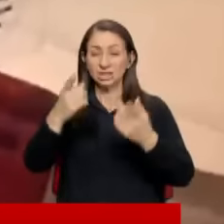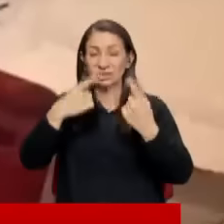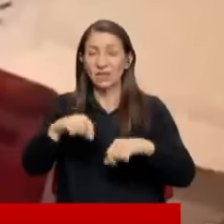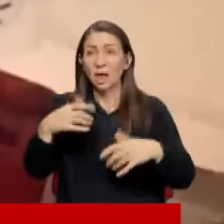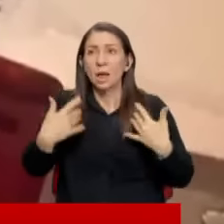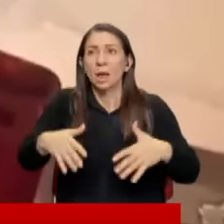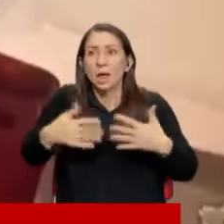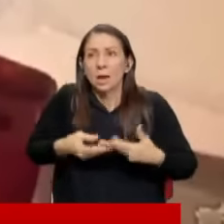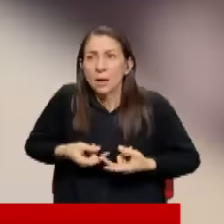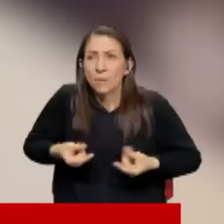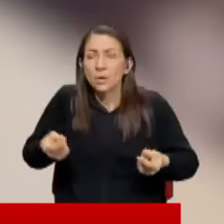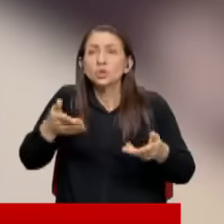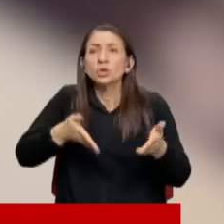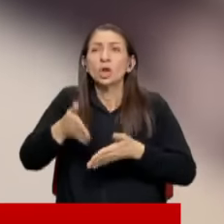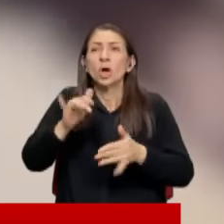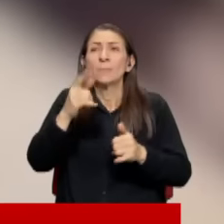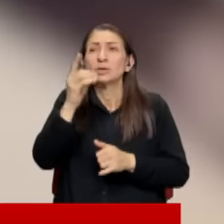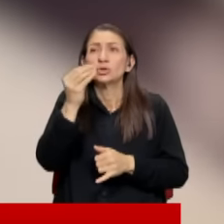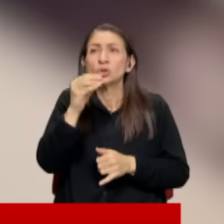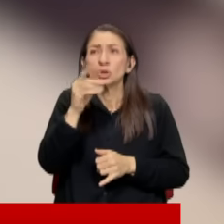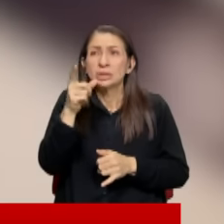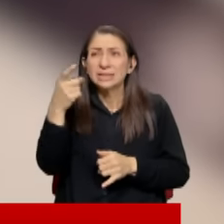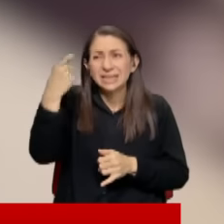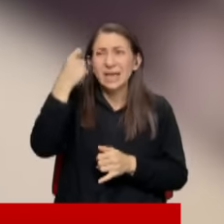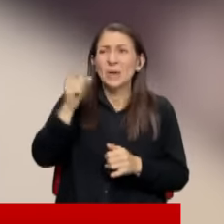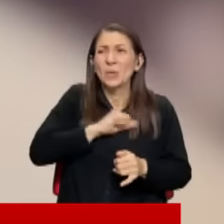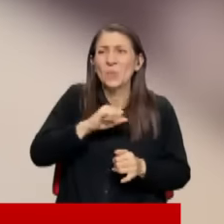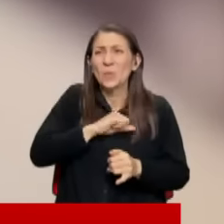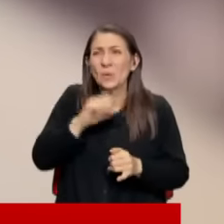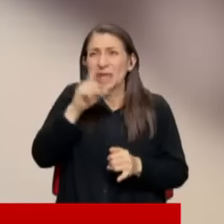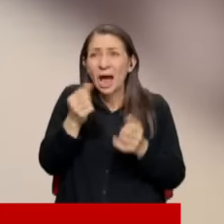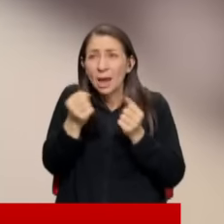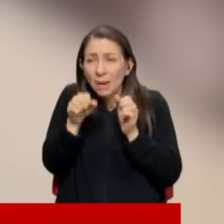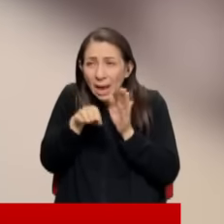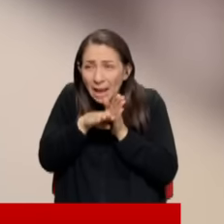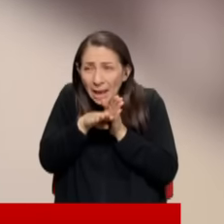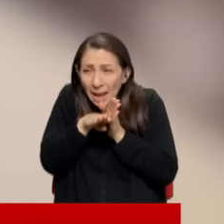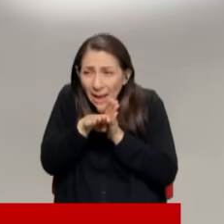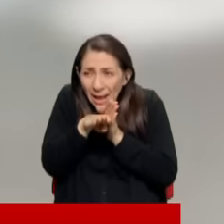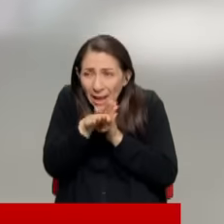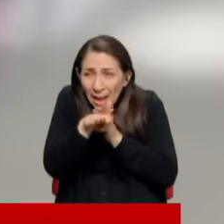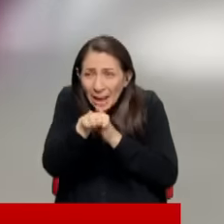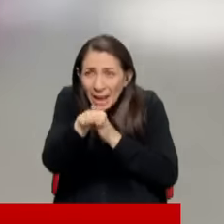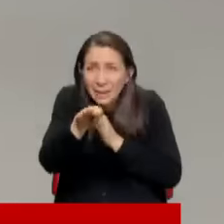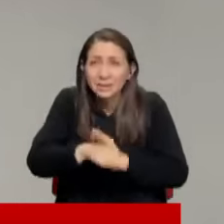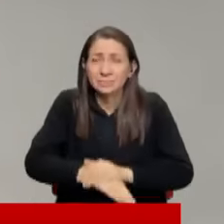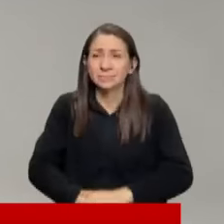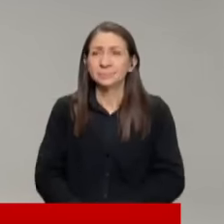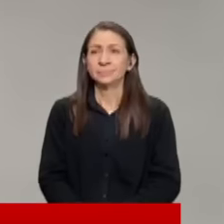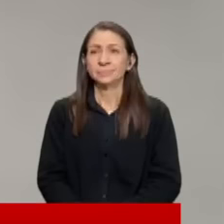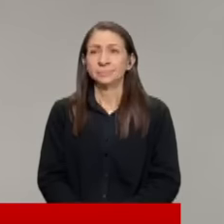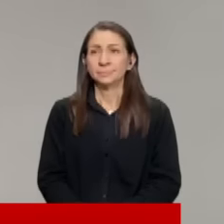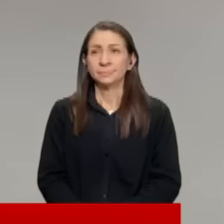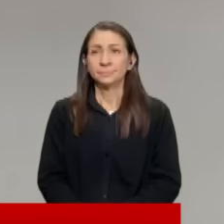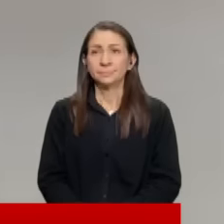Çevredekiler panikle kaçarken sokakta oynayan bir çocuk kurşunların hedefi olmamak için arabaların arkasına saklandı.